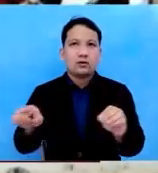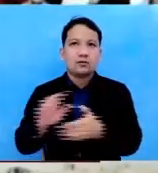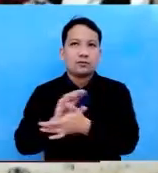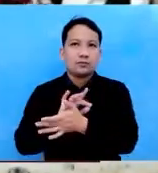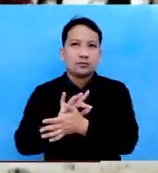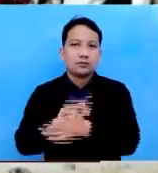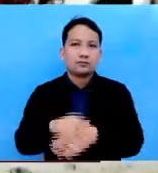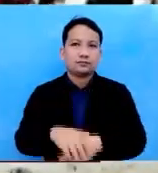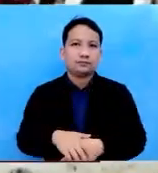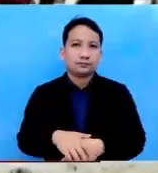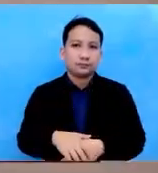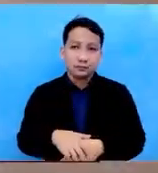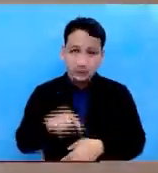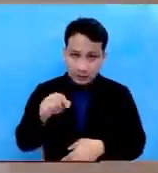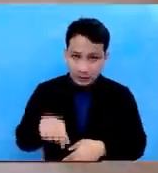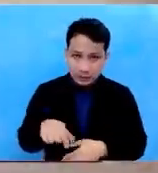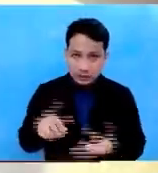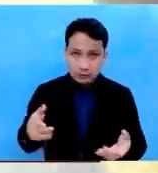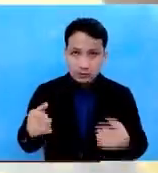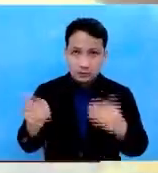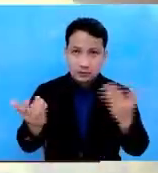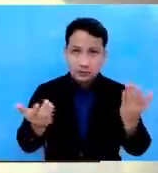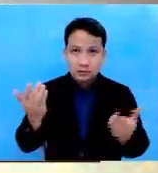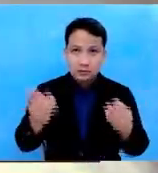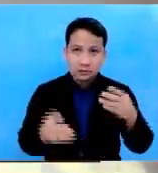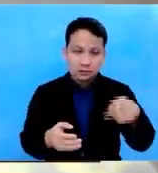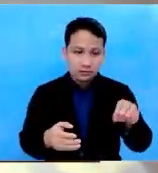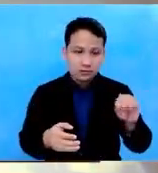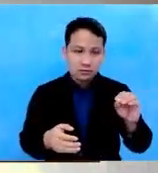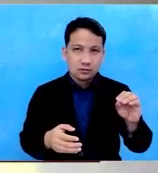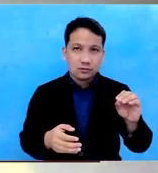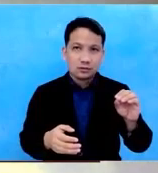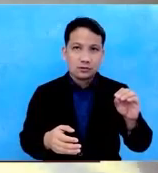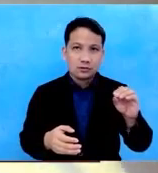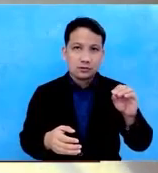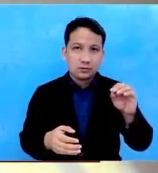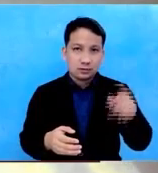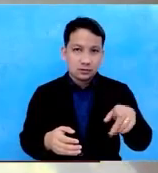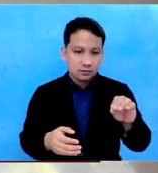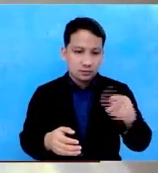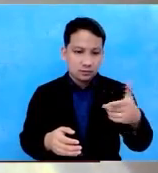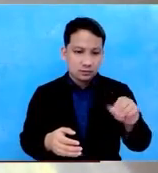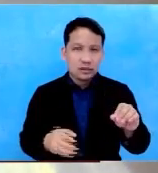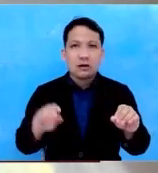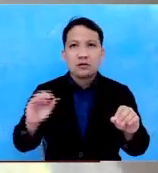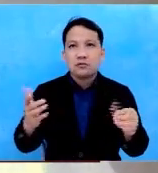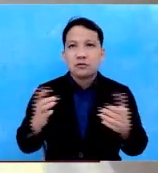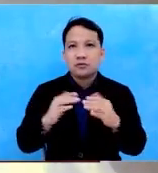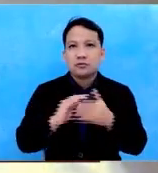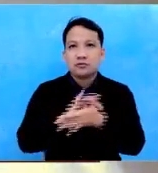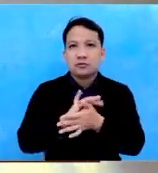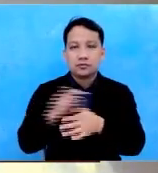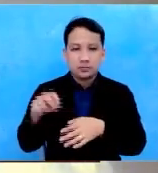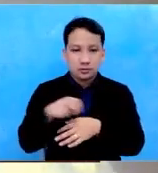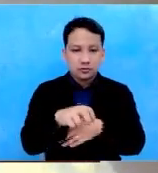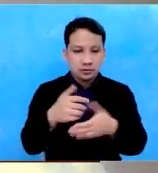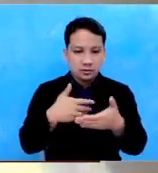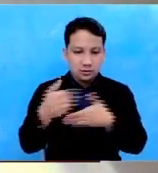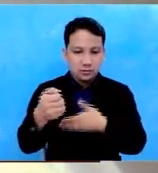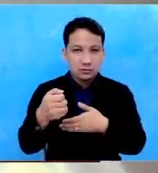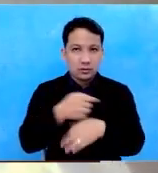naman dito, wala naman diferensya kung may POGO ka o wala kang POGO eh. Talaga naman, wala naman talagang turistang pinapalabas ang China dahil